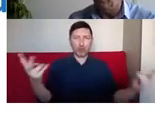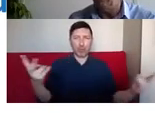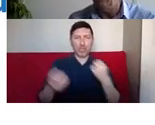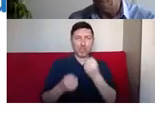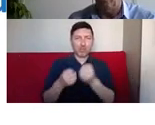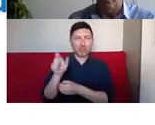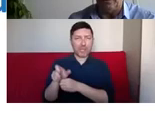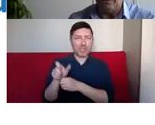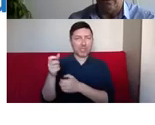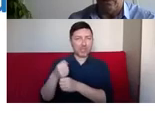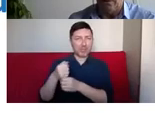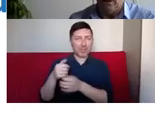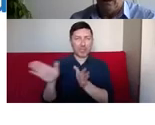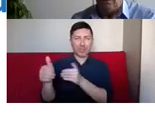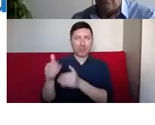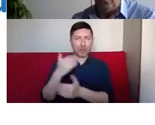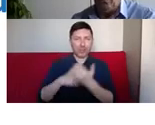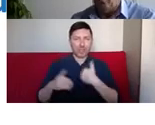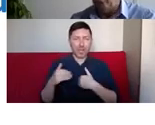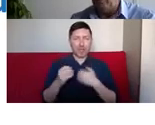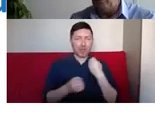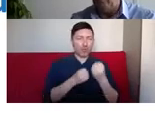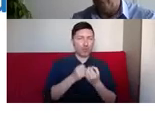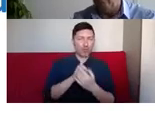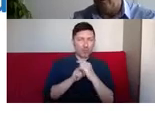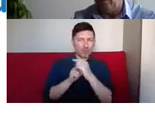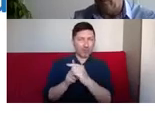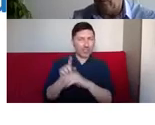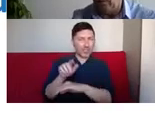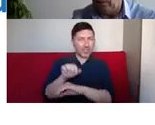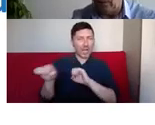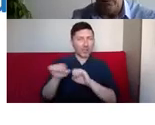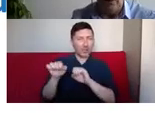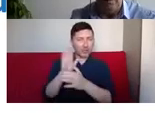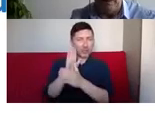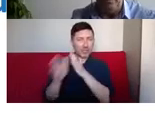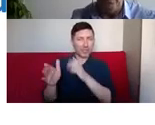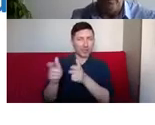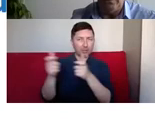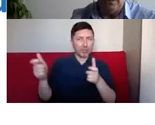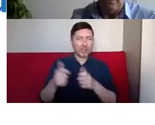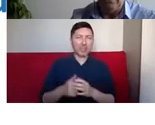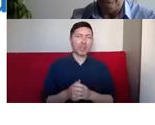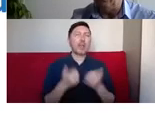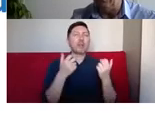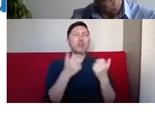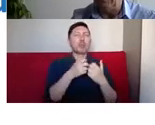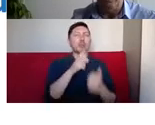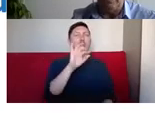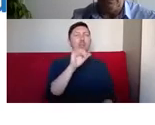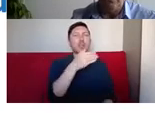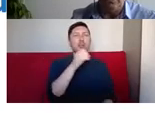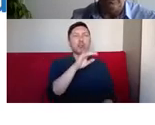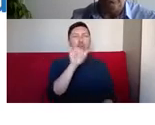actions directes pour l'entreprise. Donc, nous, on a déjà entendu tout à l'heure Timothy en parler un peu, des handicapés,